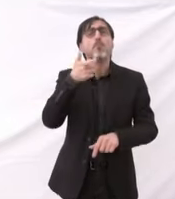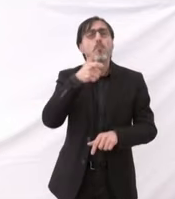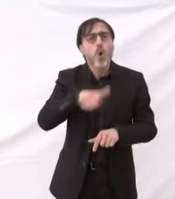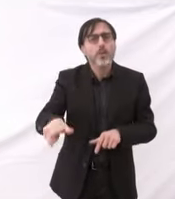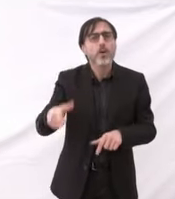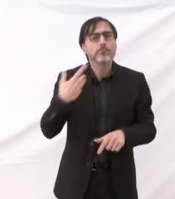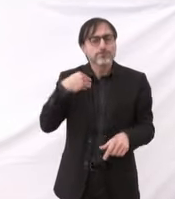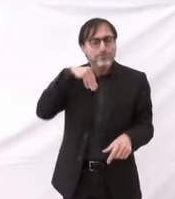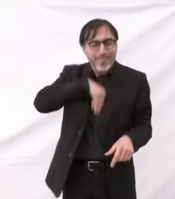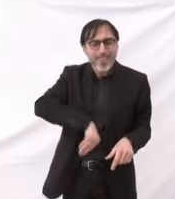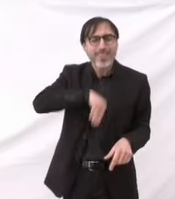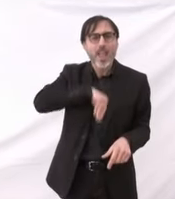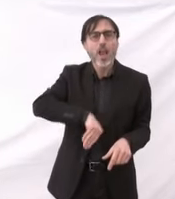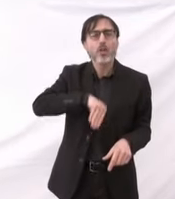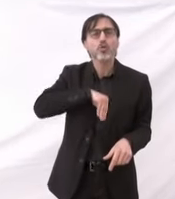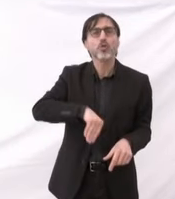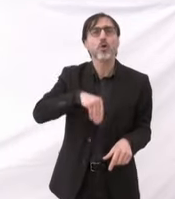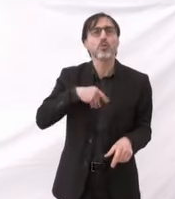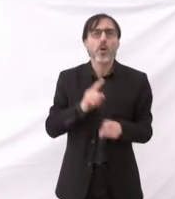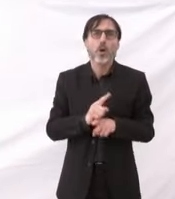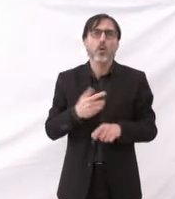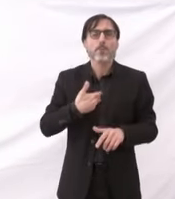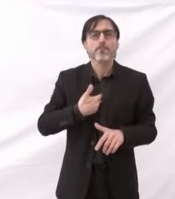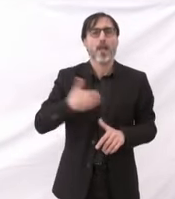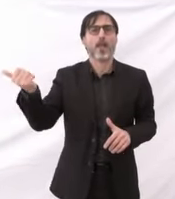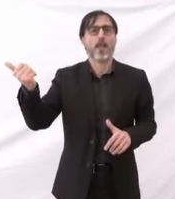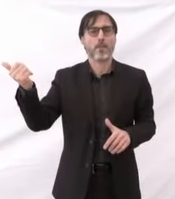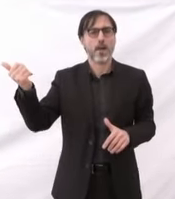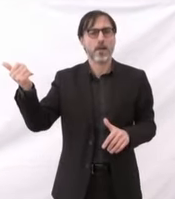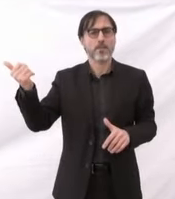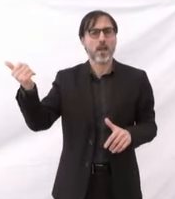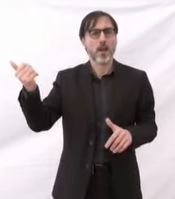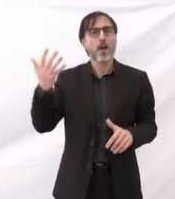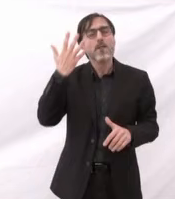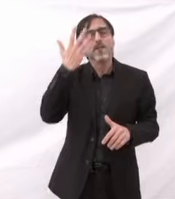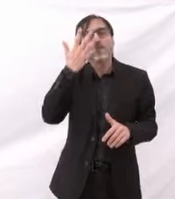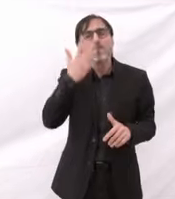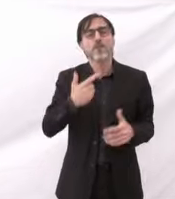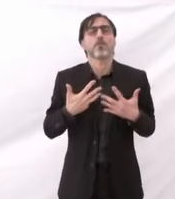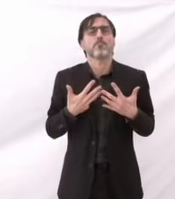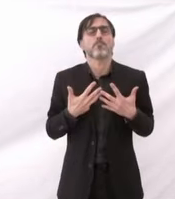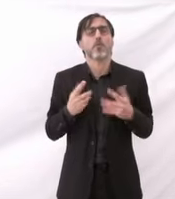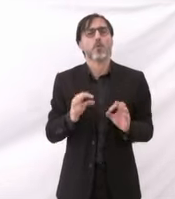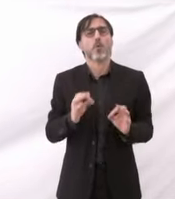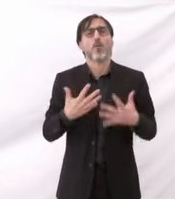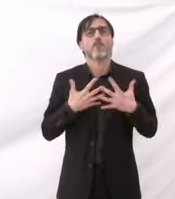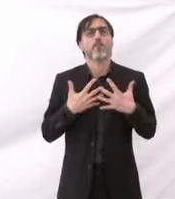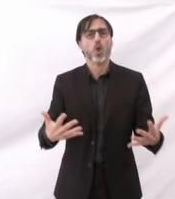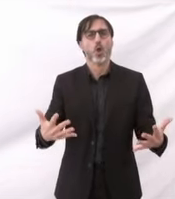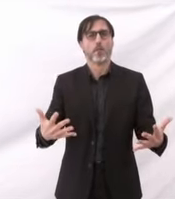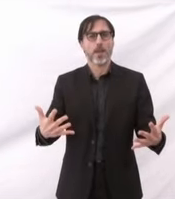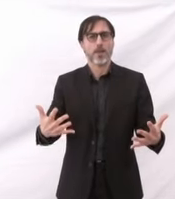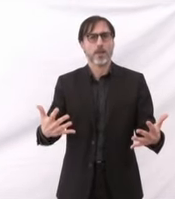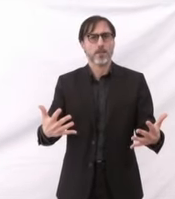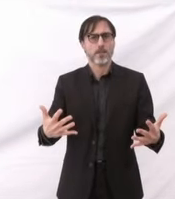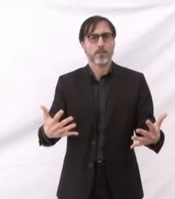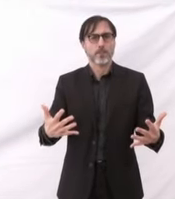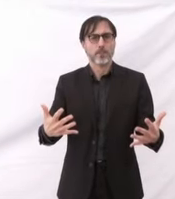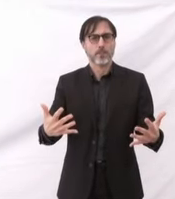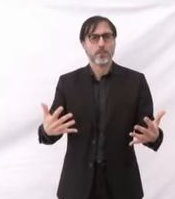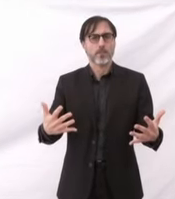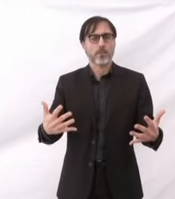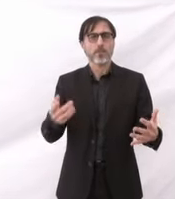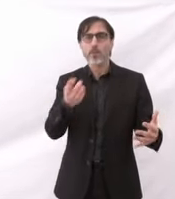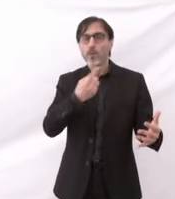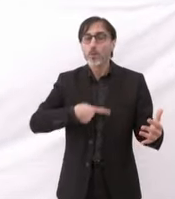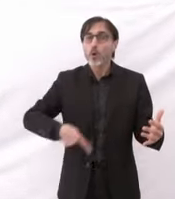perché c'è dentro di loro una vocazione, perché vi vogliono bene, vi vogliono bene. E